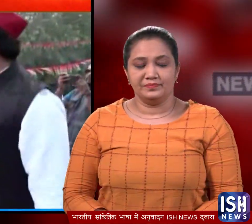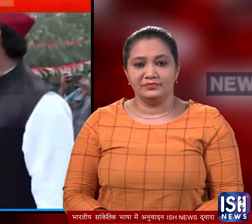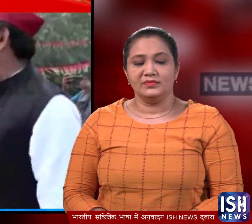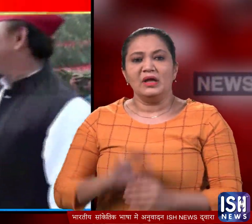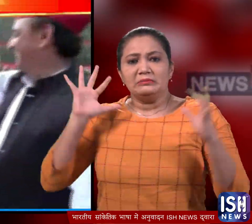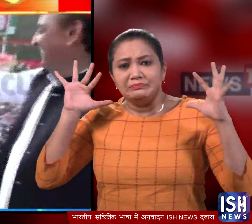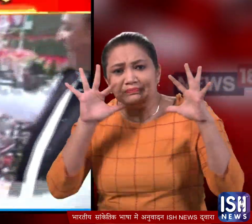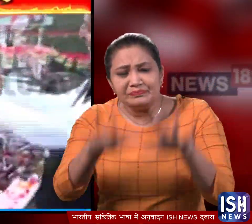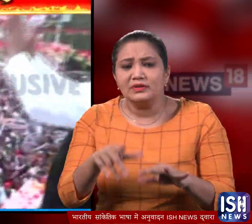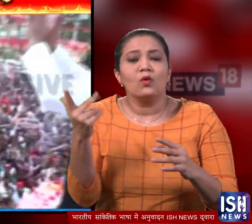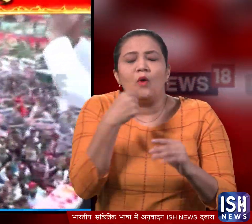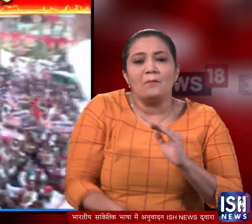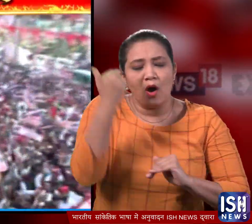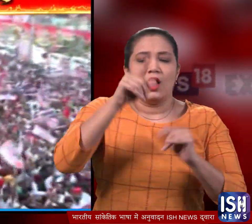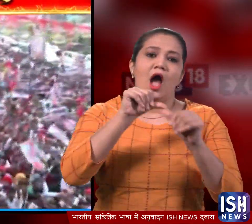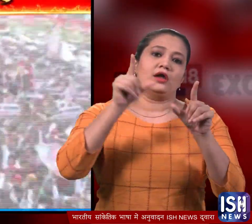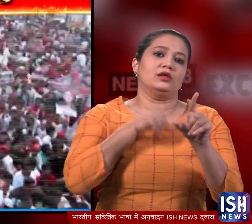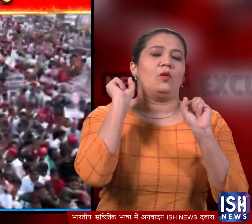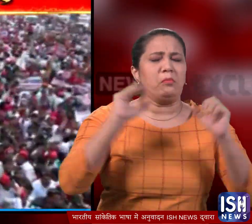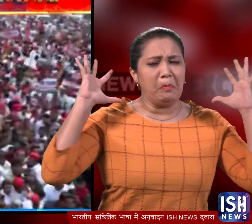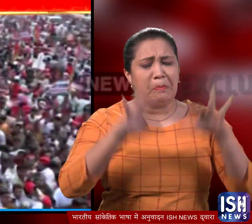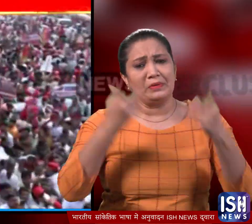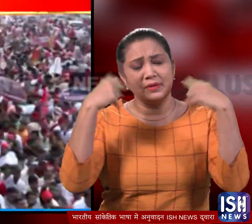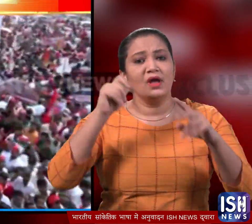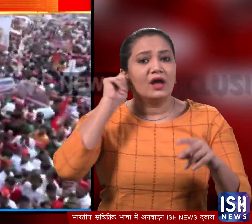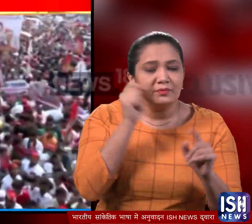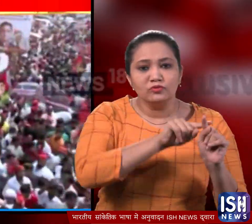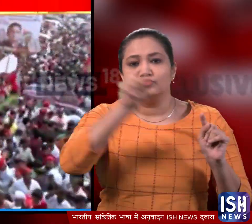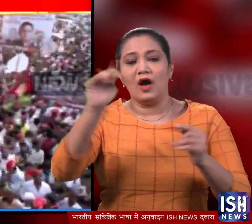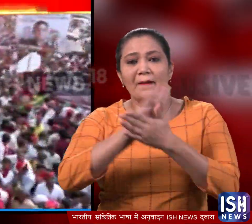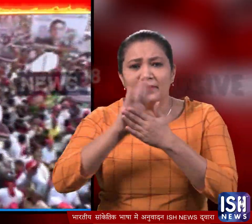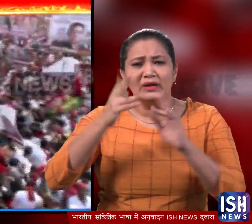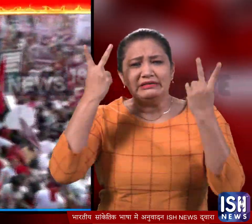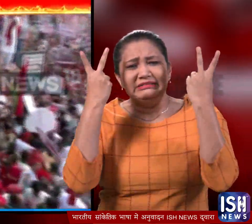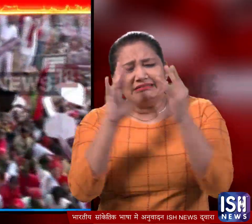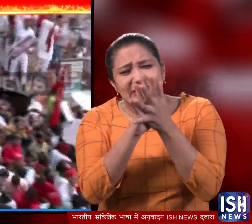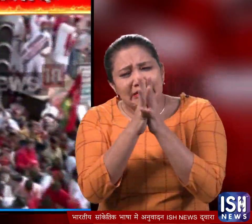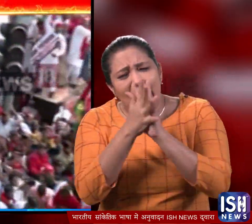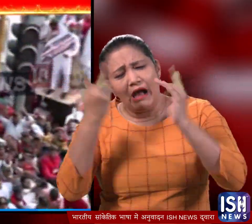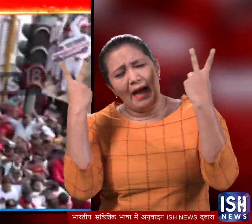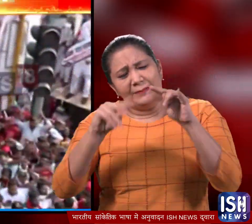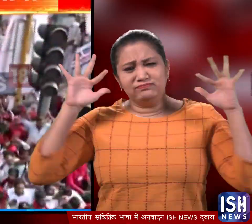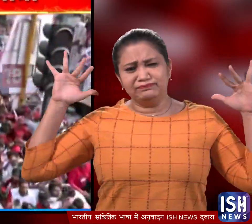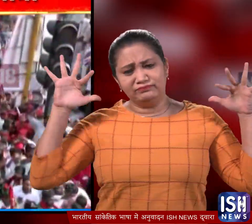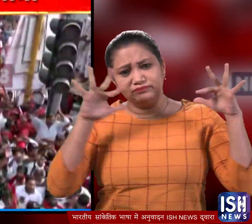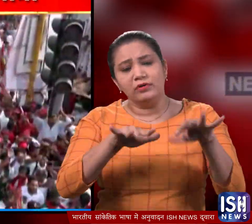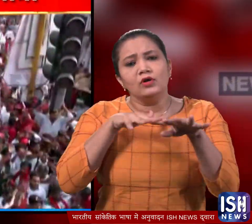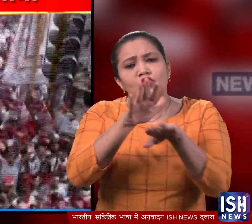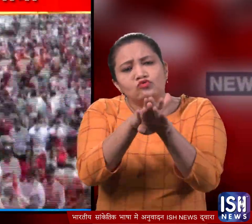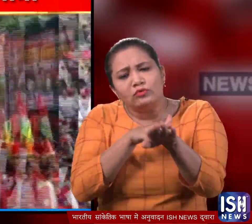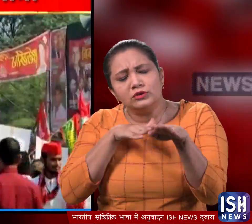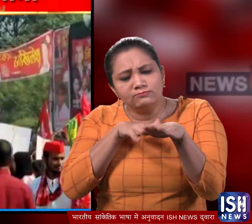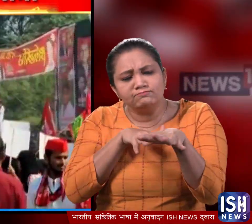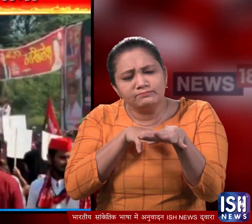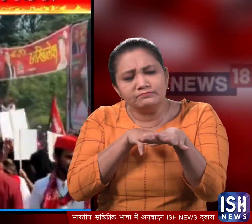लेकिन भीड़ की वजह से अखिलेश की रथ यात्रा ज्यादा चर्चा में रही, जो कानपुर से हमीरपुर के रास्ते में भीड़ और समर्थकों के काफिले के साथ धीरे धीरे चलती